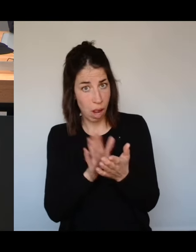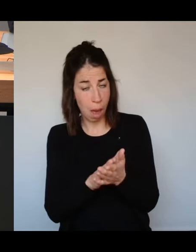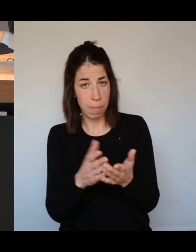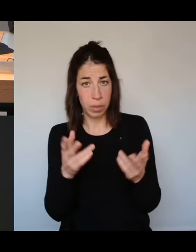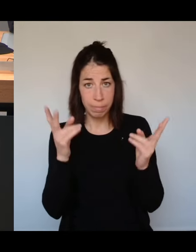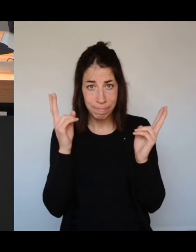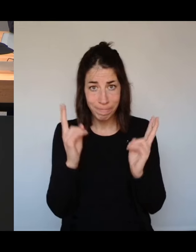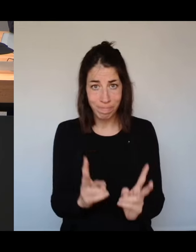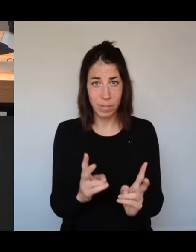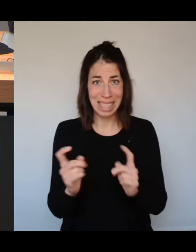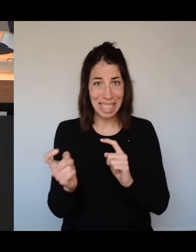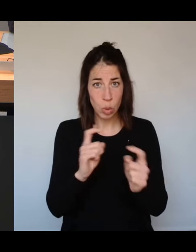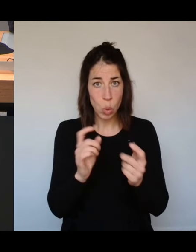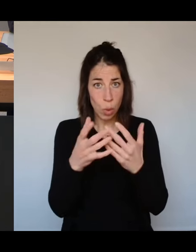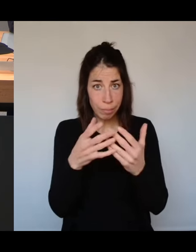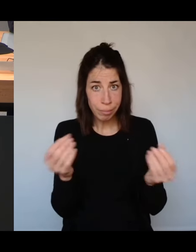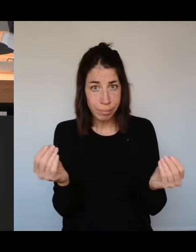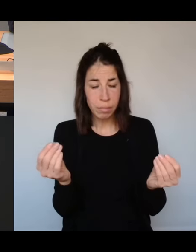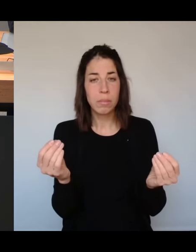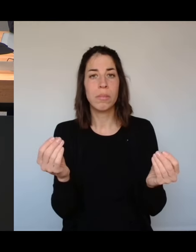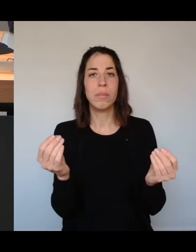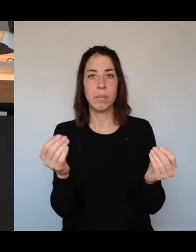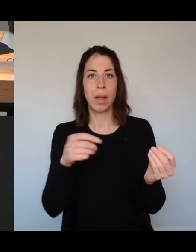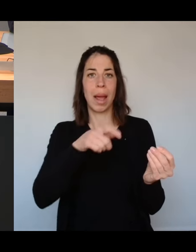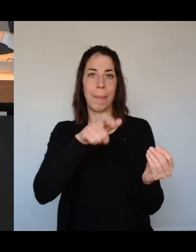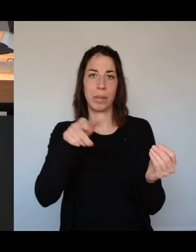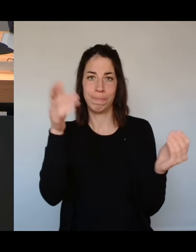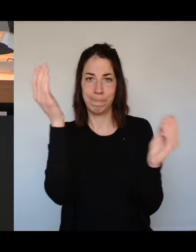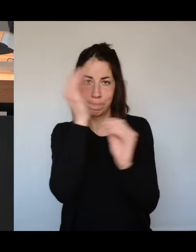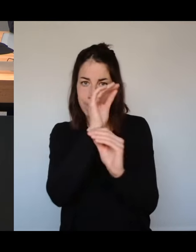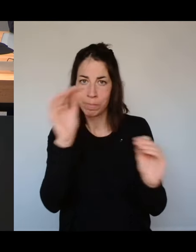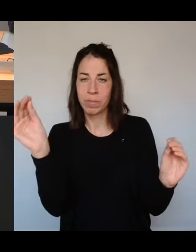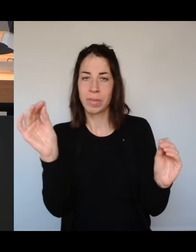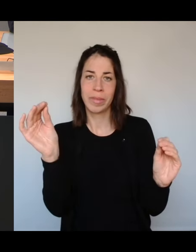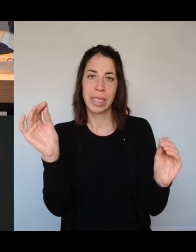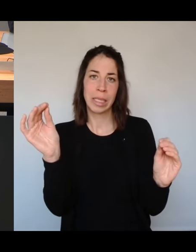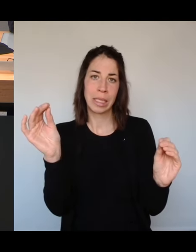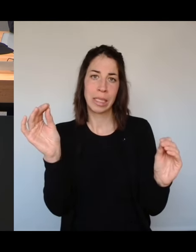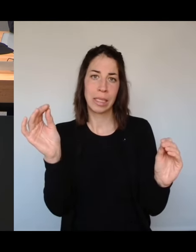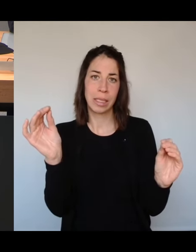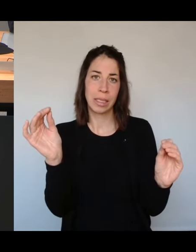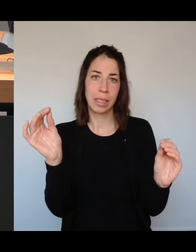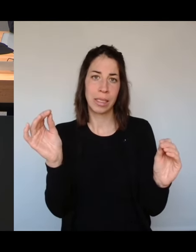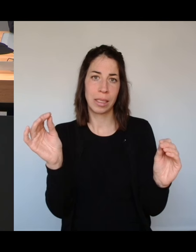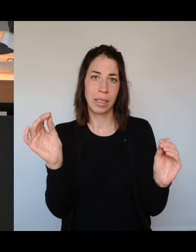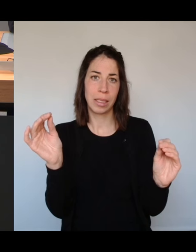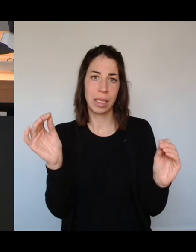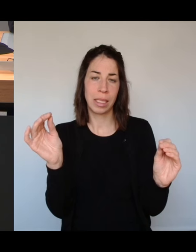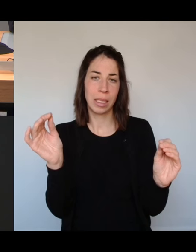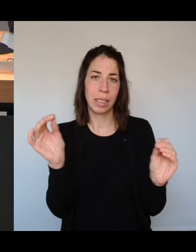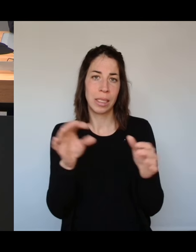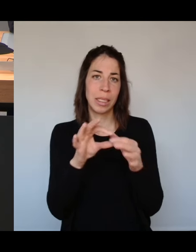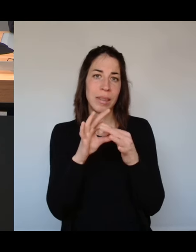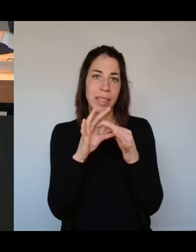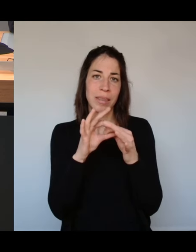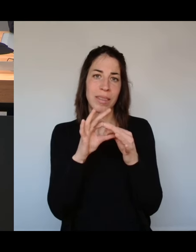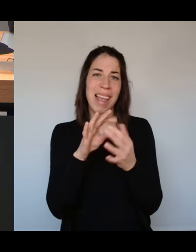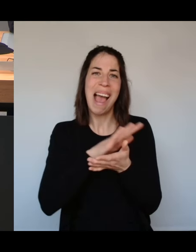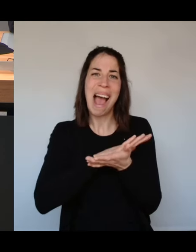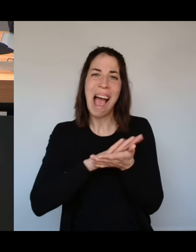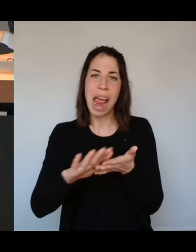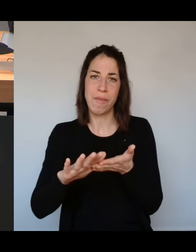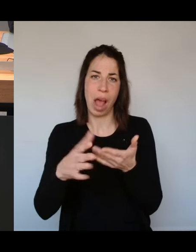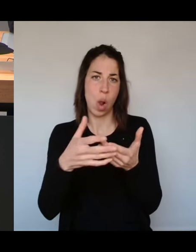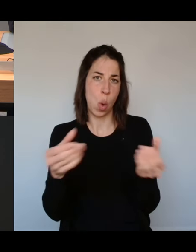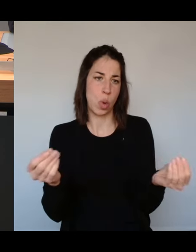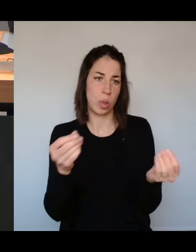dass es keinen Grund gibt, den Rattenfängern zu folgen und den einfachen Lösungen hinterherzulaufen, sondern dass es richtig ist, den